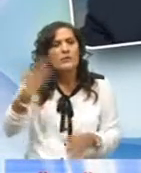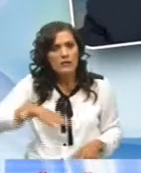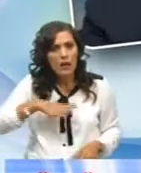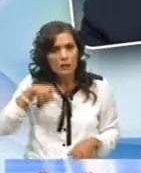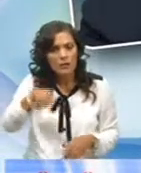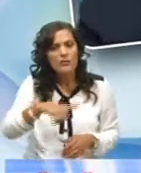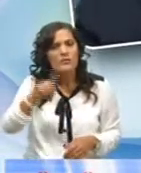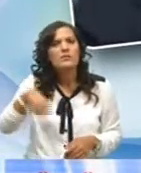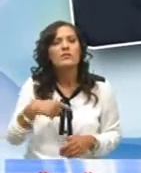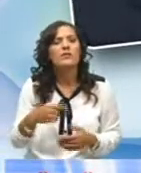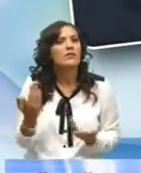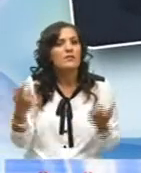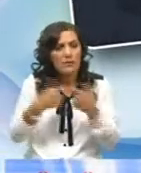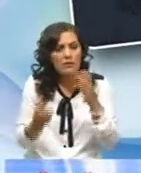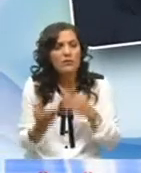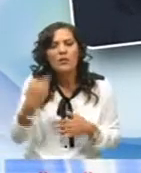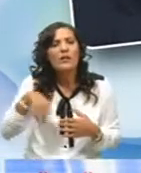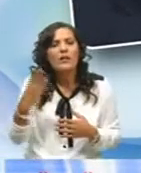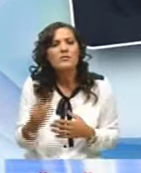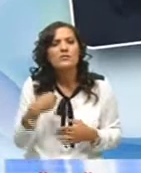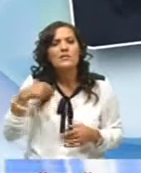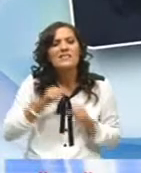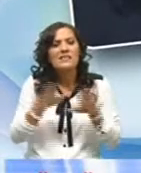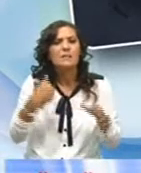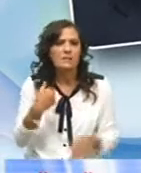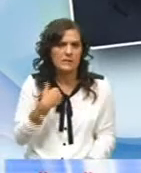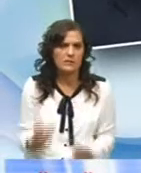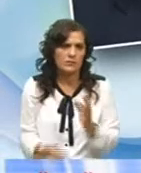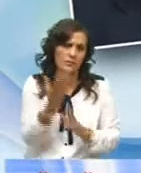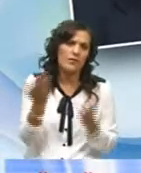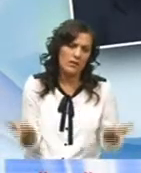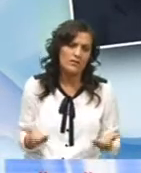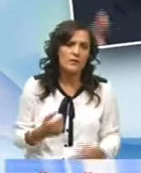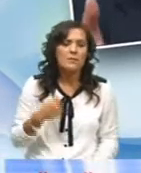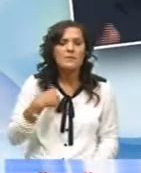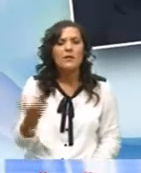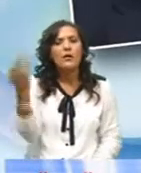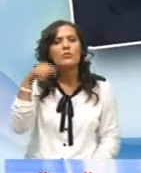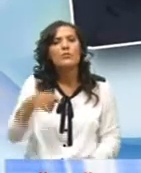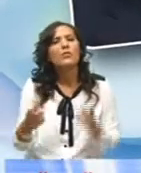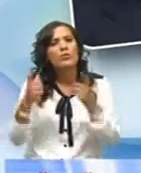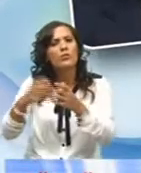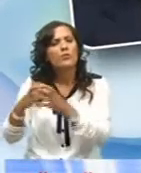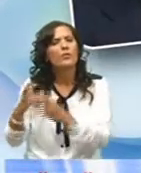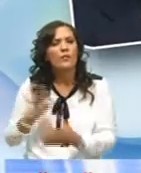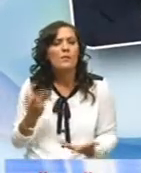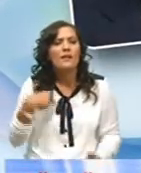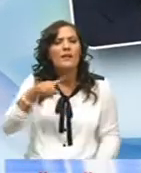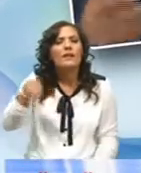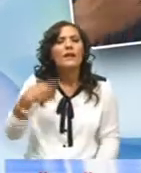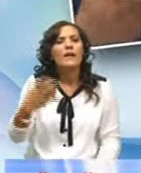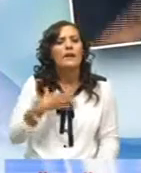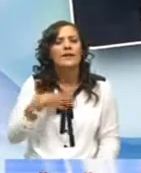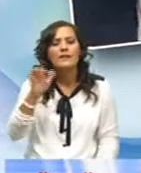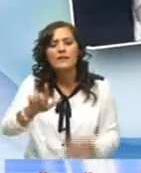etme ediyorlar sizden zor durumlar nasıl bu sistemimiz kurduk Aslında bizden önce de bu kurumlar vardır ve bunlar kendi